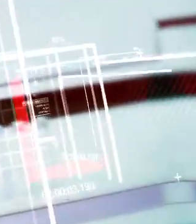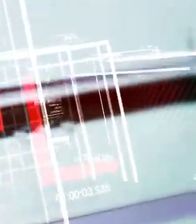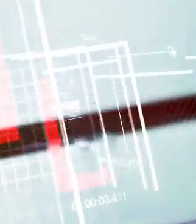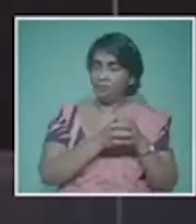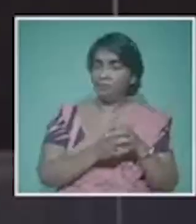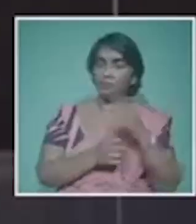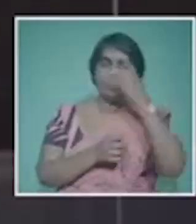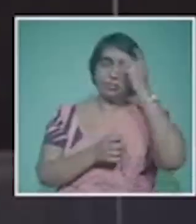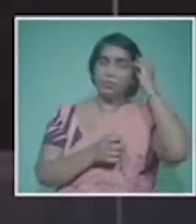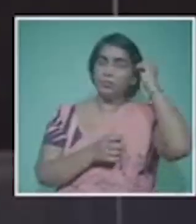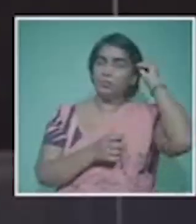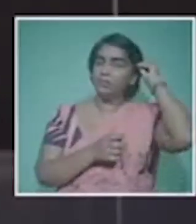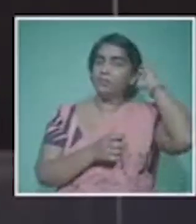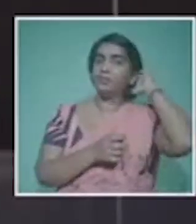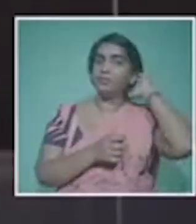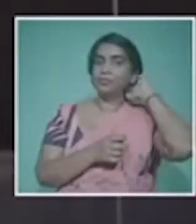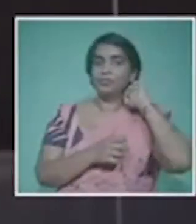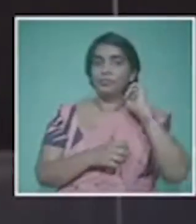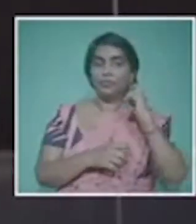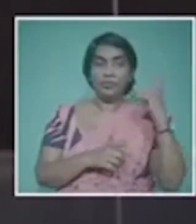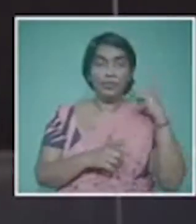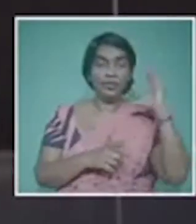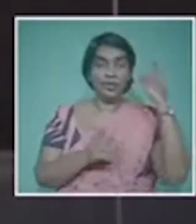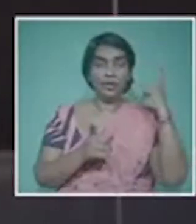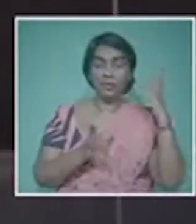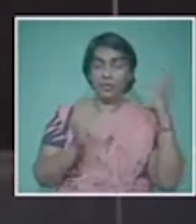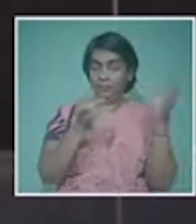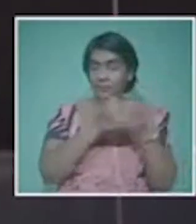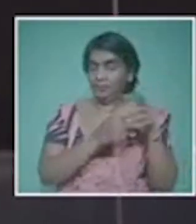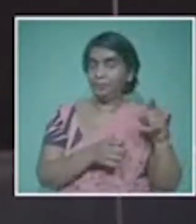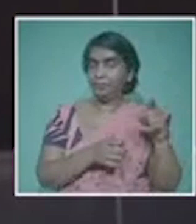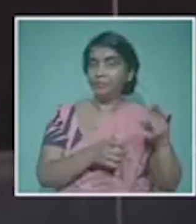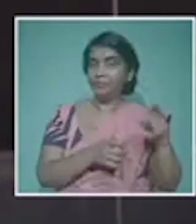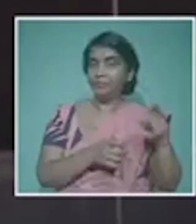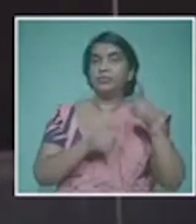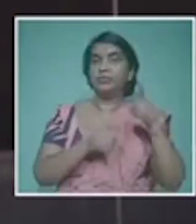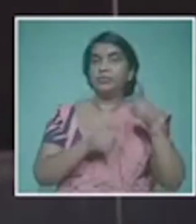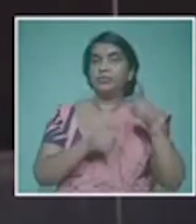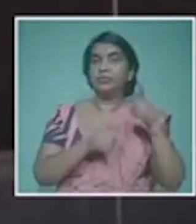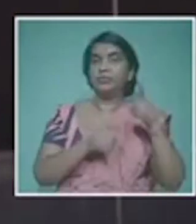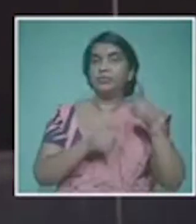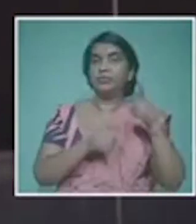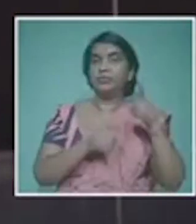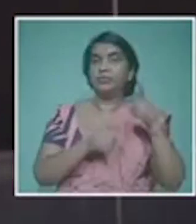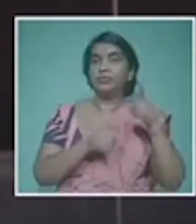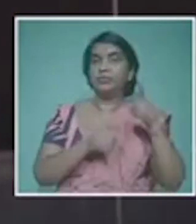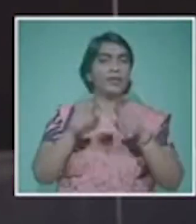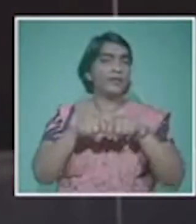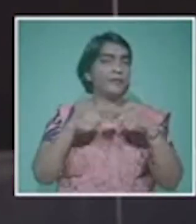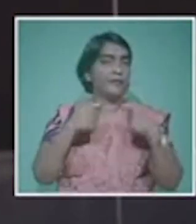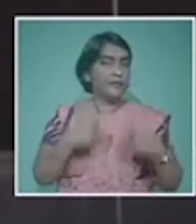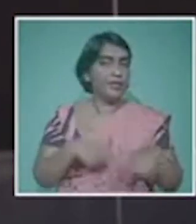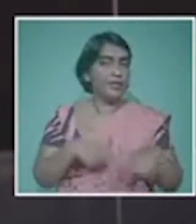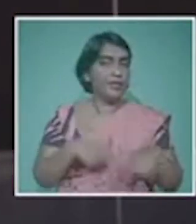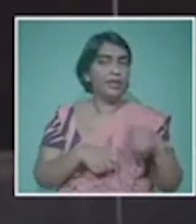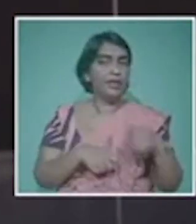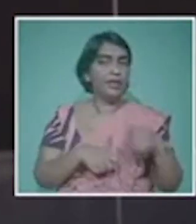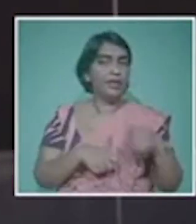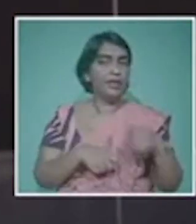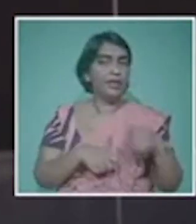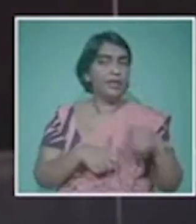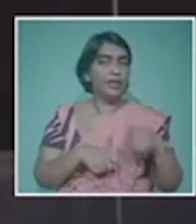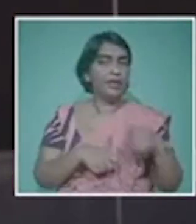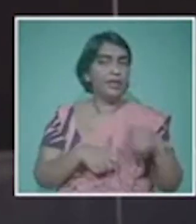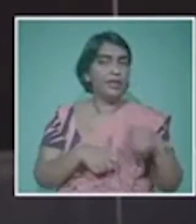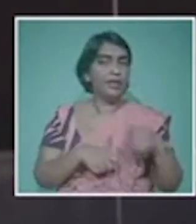கூறினார். வாழ்வதற்காக ஆர்ப்பாட்டங்களில் ஈடுபடும் மக்களை ஒடுக்குவதற்கே பாதிட்டில் அதிக கவனம் செலுத்தப்பட்டுள்ளதாக ஐக்கிய மக்கள்